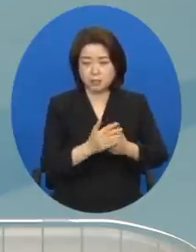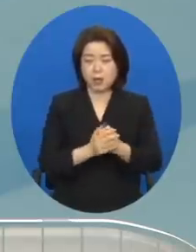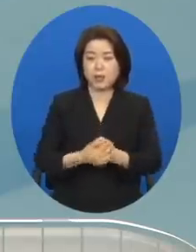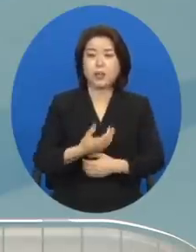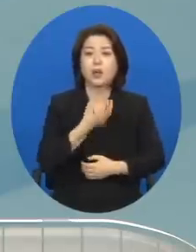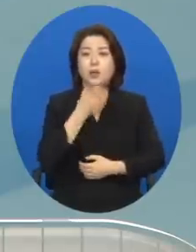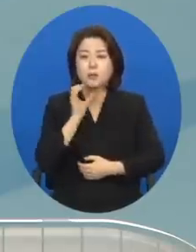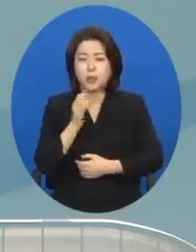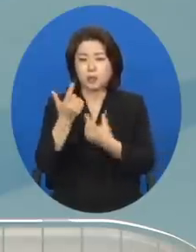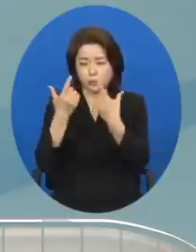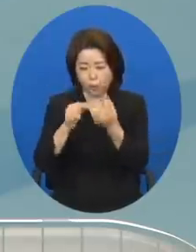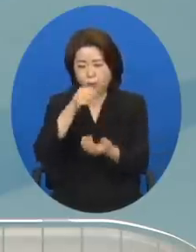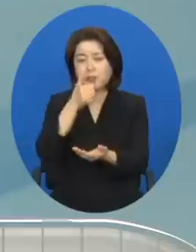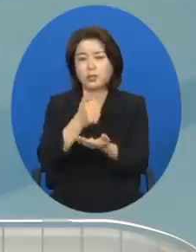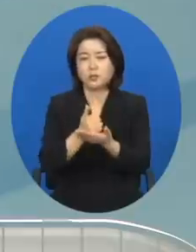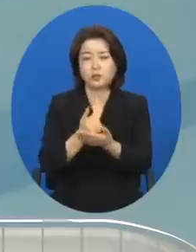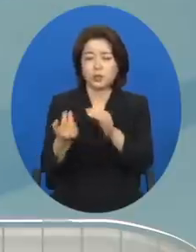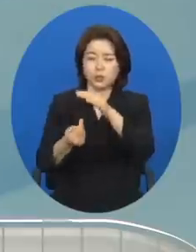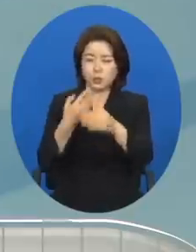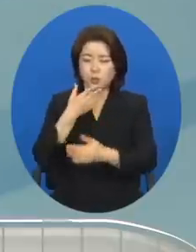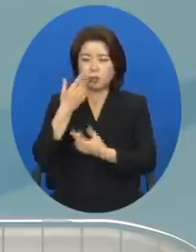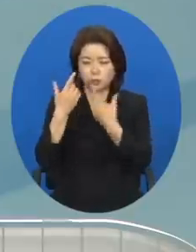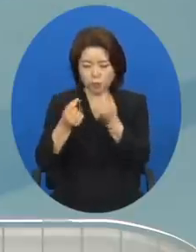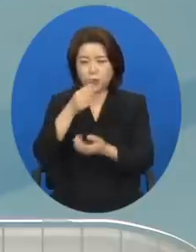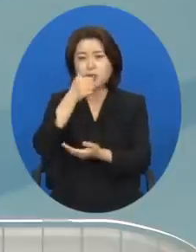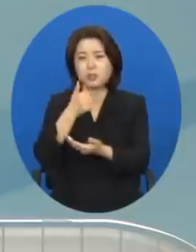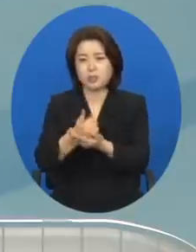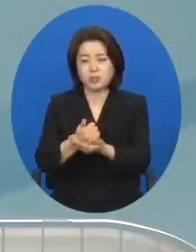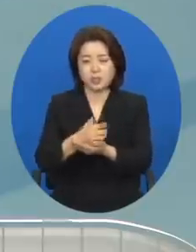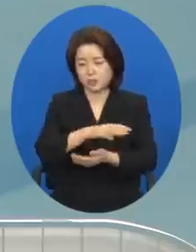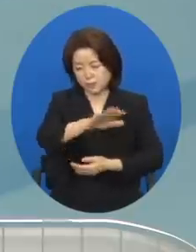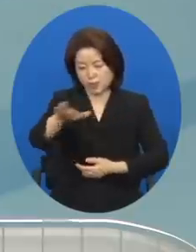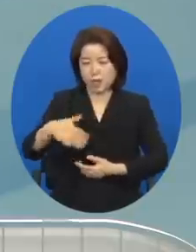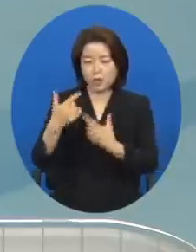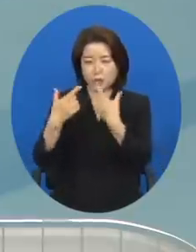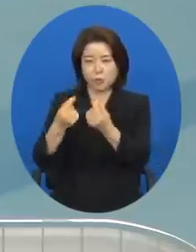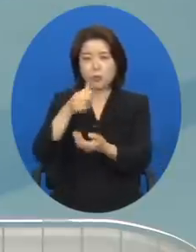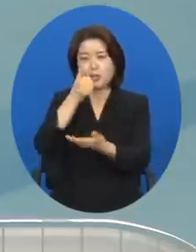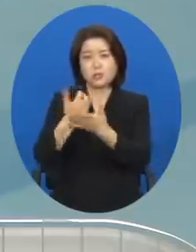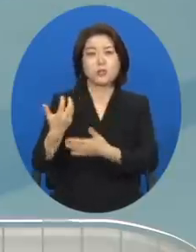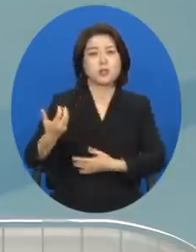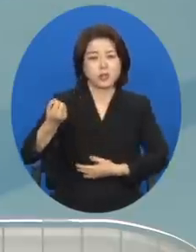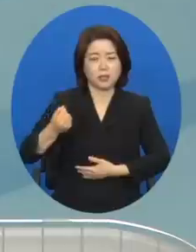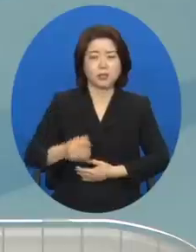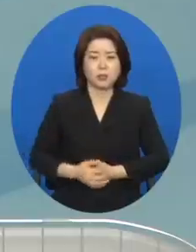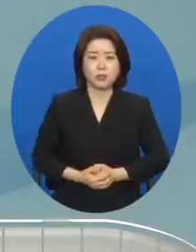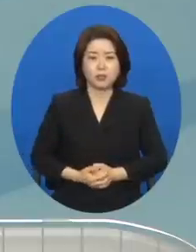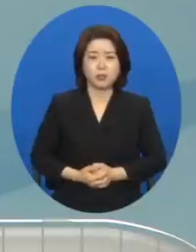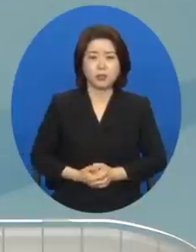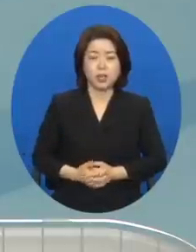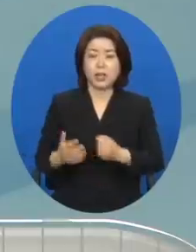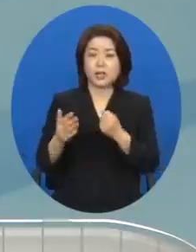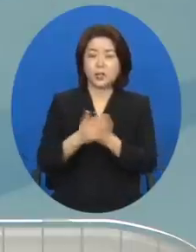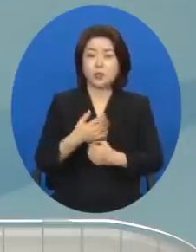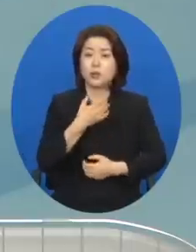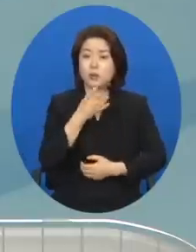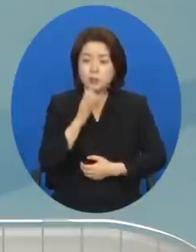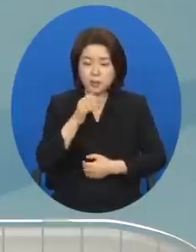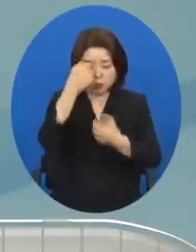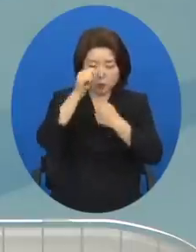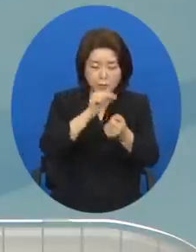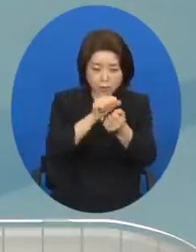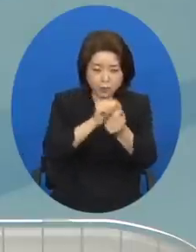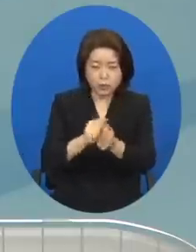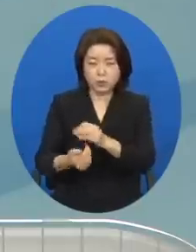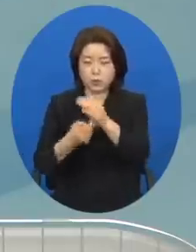베드로의 죄고 요한의 죄고 야고보의 죄인 거예요. 그래서 예수님께서 베드로의 발을 씻기고 요한의